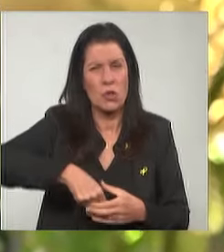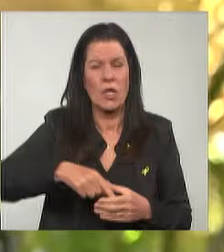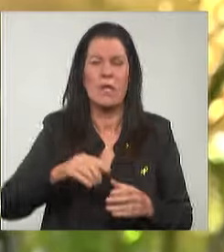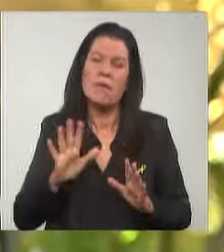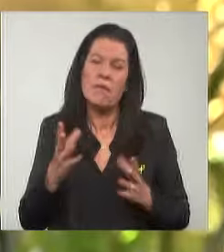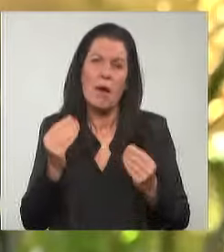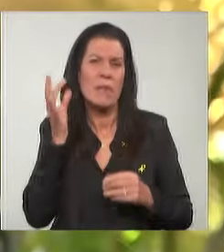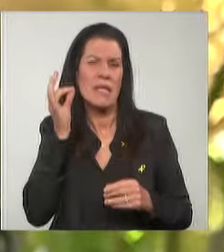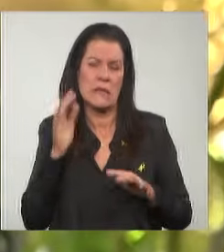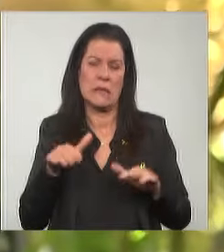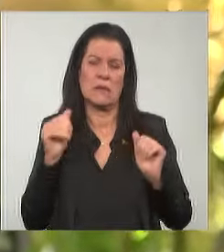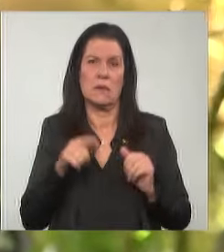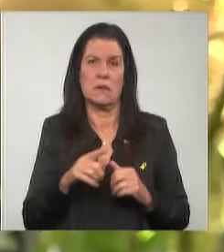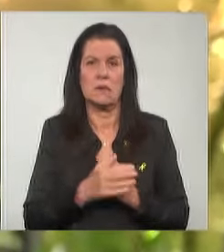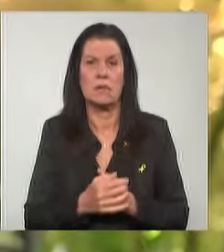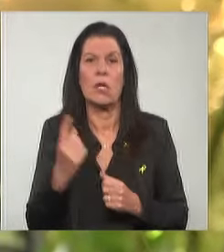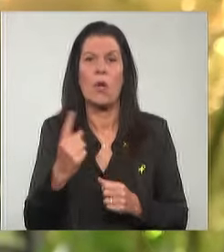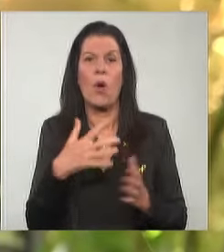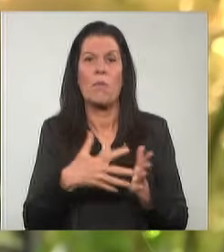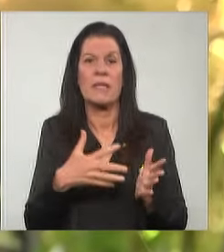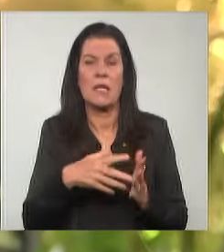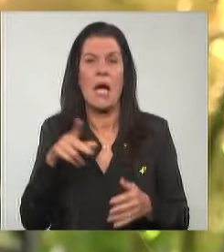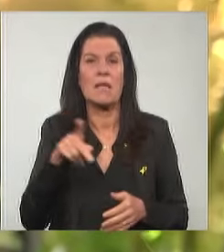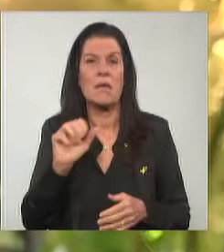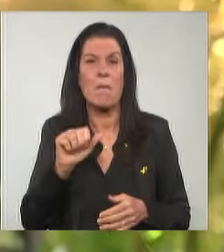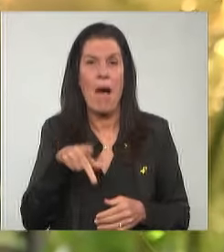בדיקת פאפ אצלי בכל אופן הייתה מעורבת